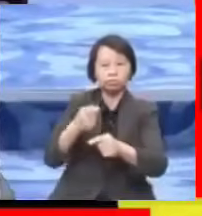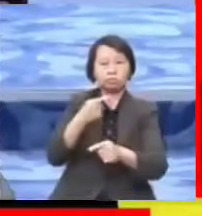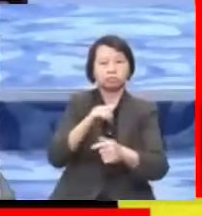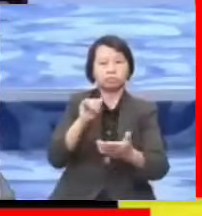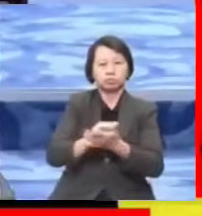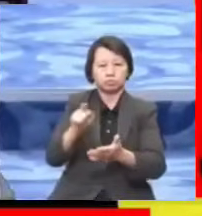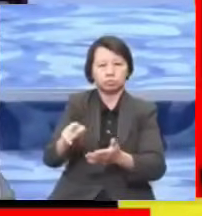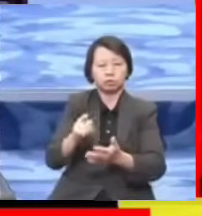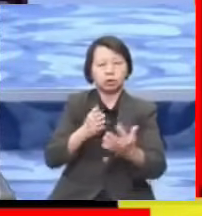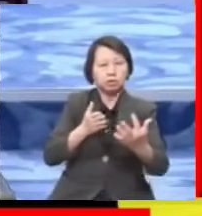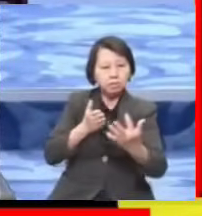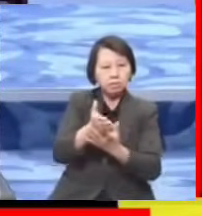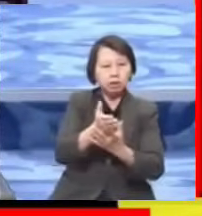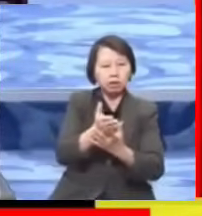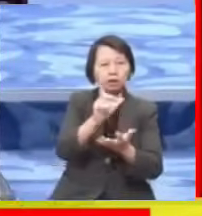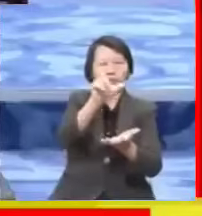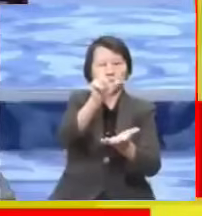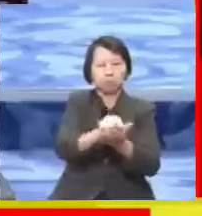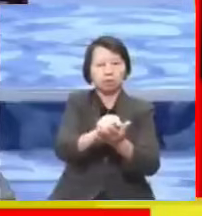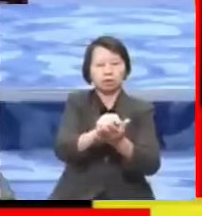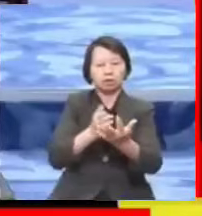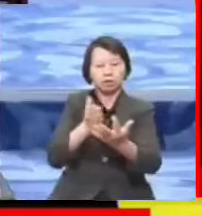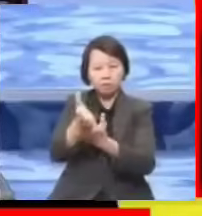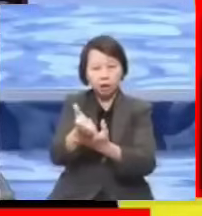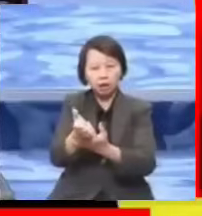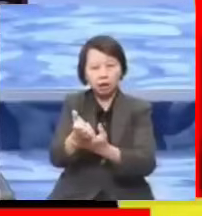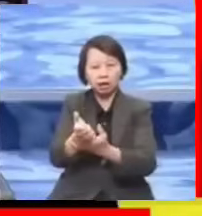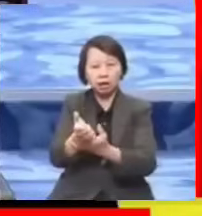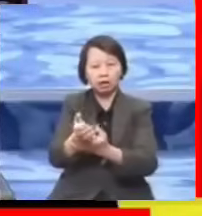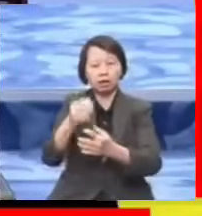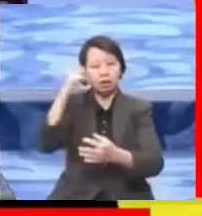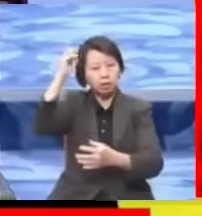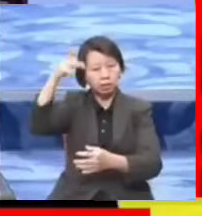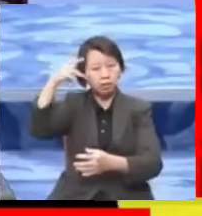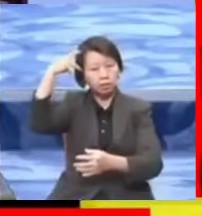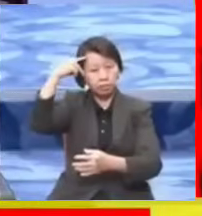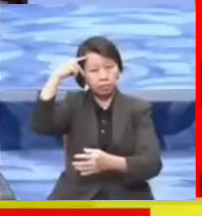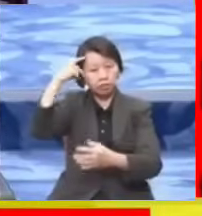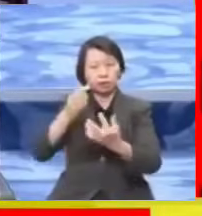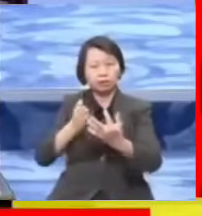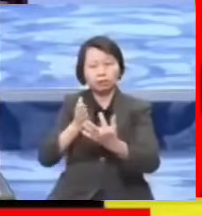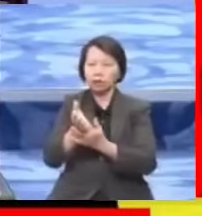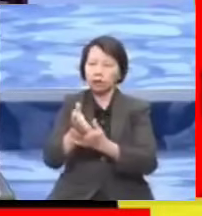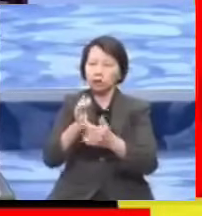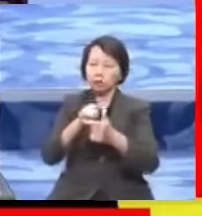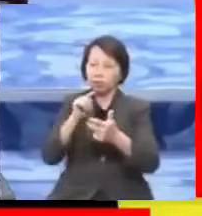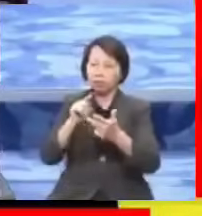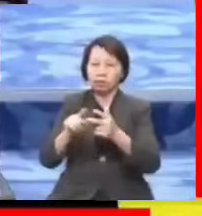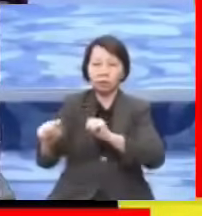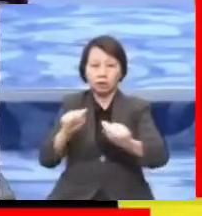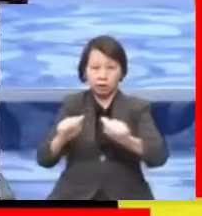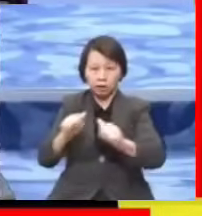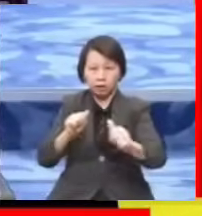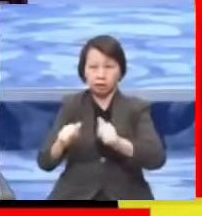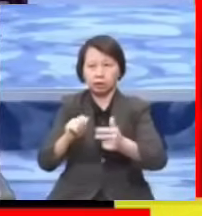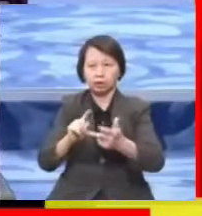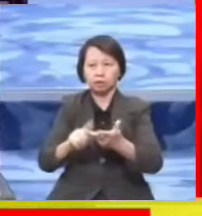itu melalui media, melalui sistem parti politik, melalui